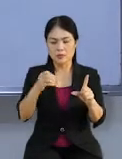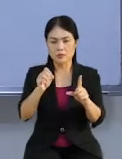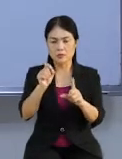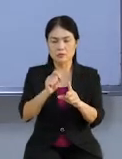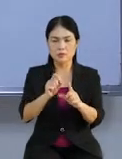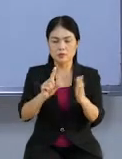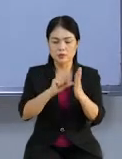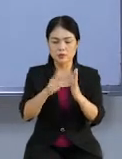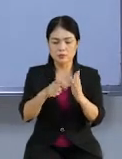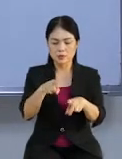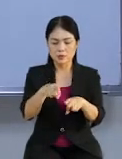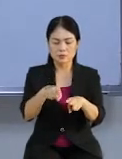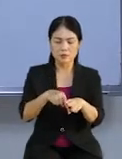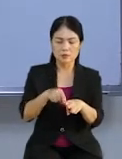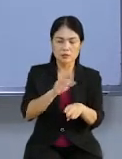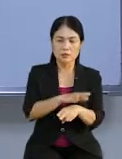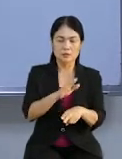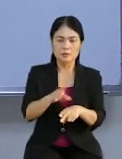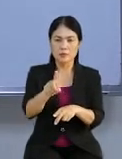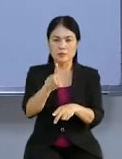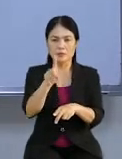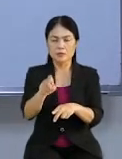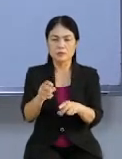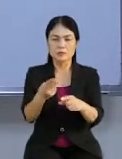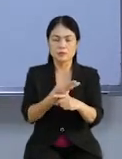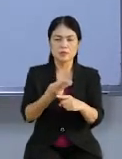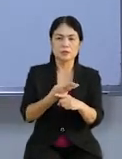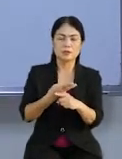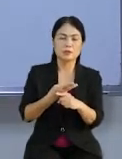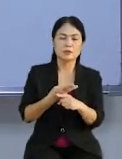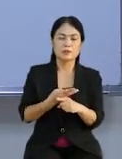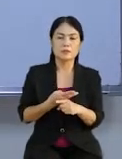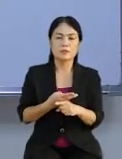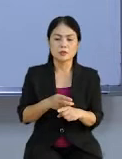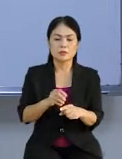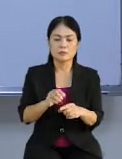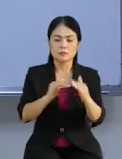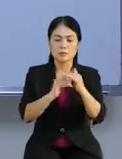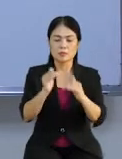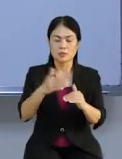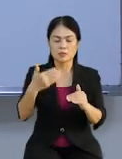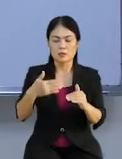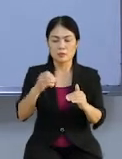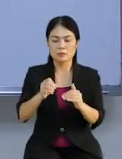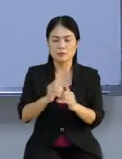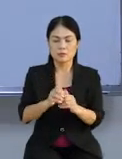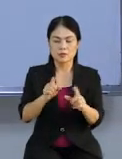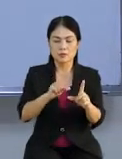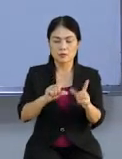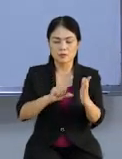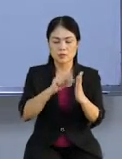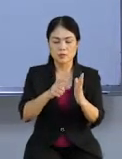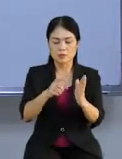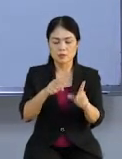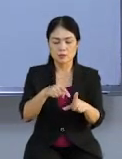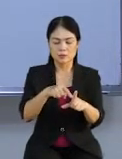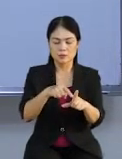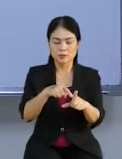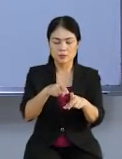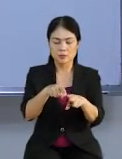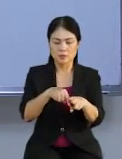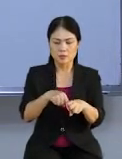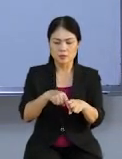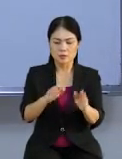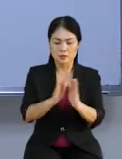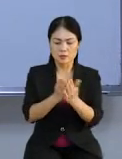ta để chiên nâng bẩn toát ở lớp ôm ốt xa ạ nụ vọt bà ạ nụ vọt được nông ca xong mong ca sợ được cái đấy để ta để chiên nâng bẩn toát nơi lớp sự thơ